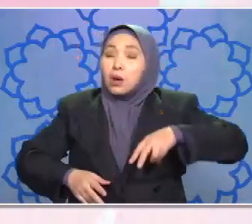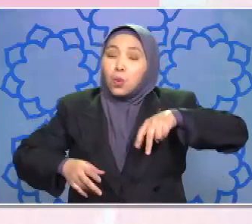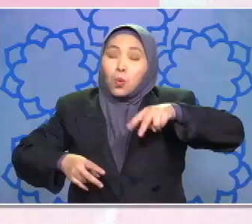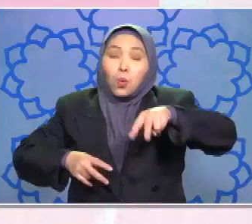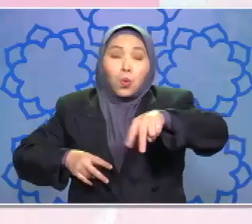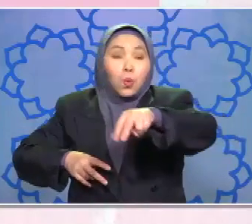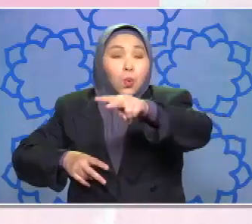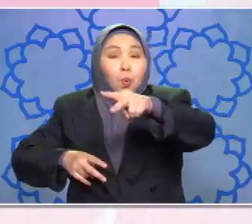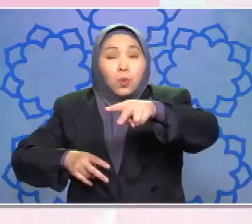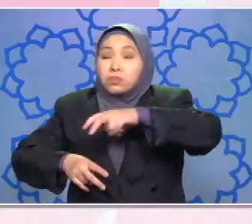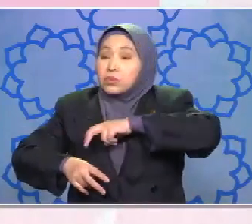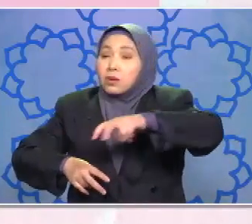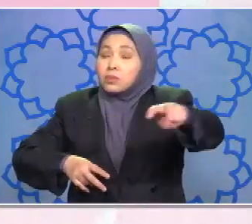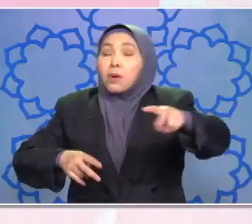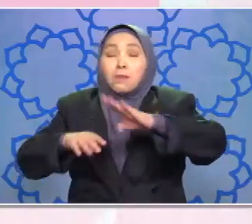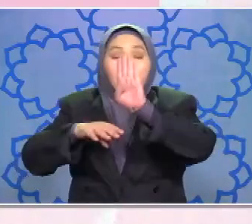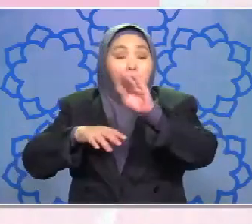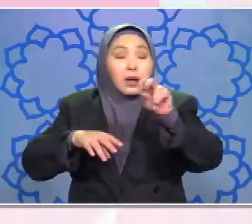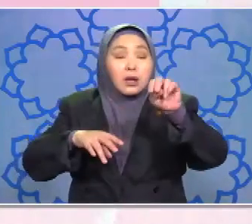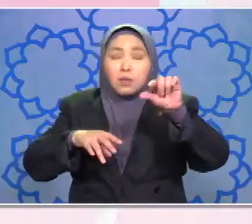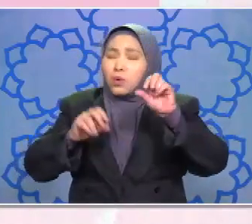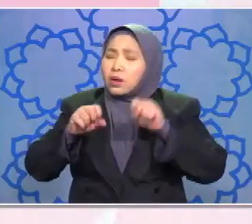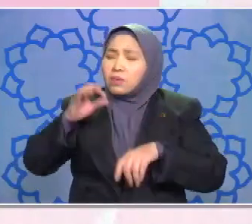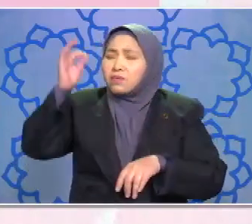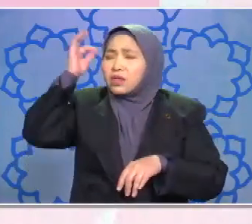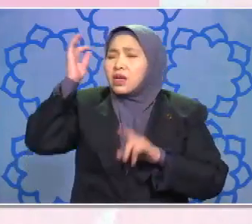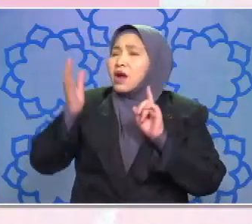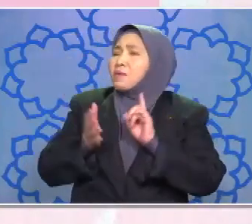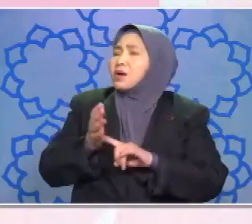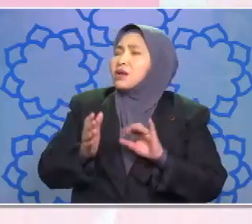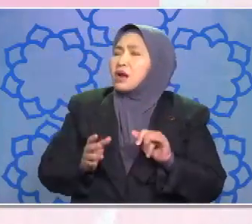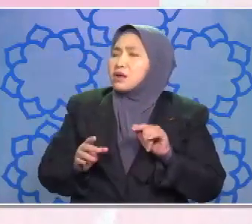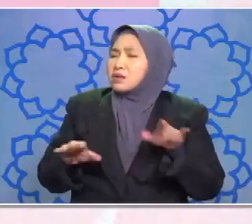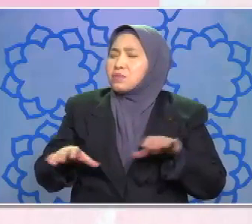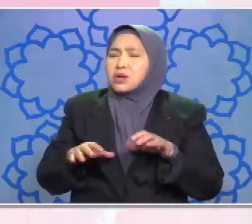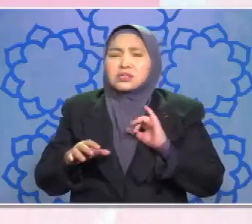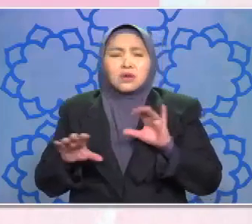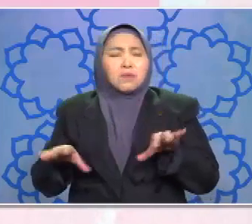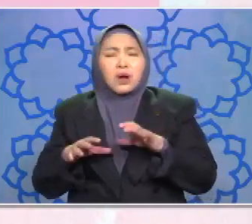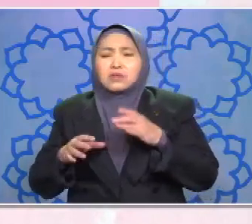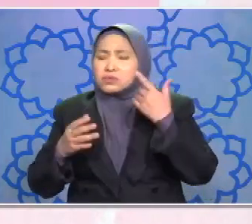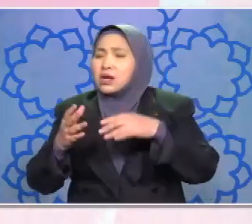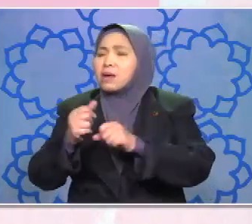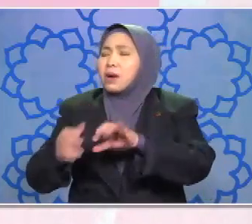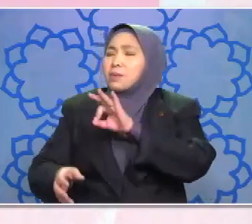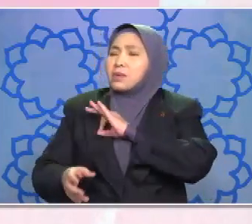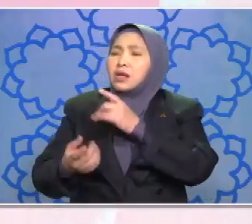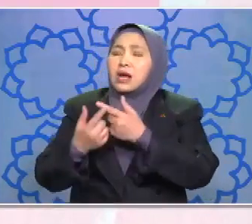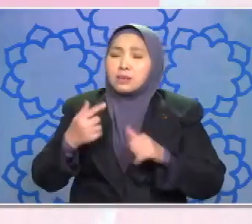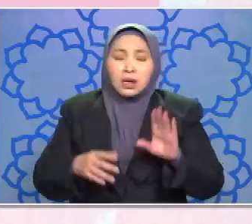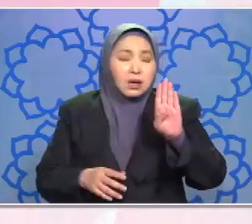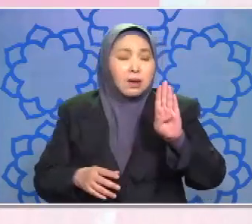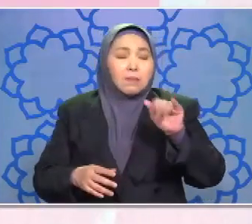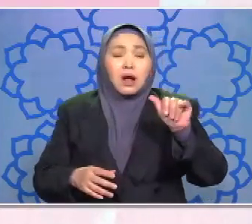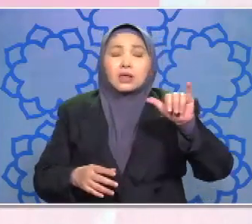Maka bayang-bayang yang bersujud itu menyebabkan kita berfikir, apa yang saya kena buat kerana saya sudah mendapat manfaat daripada